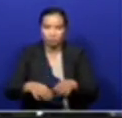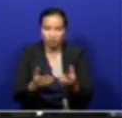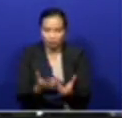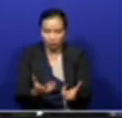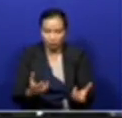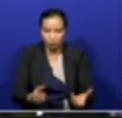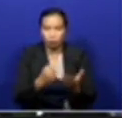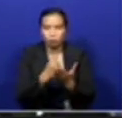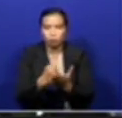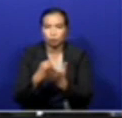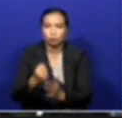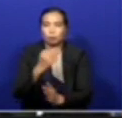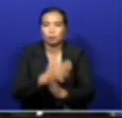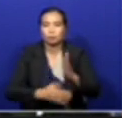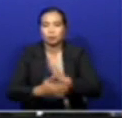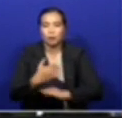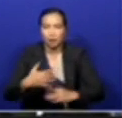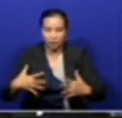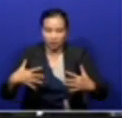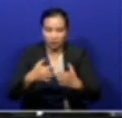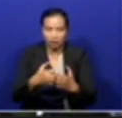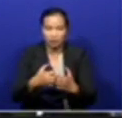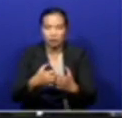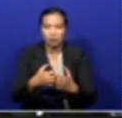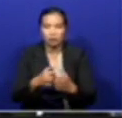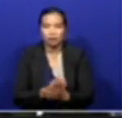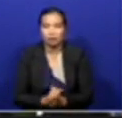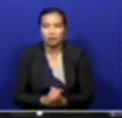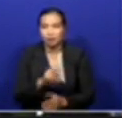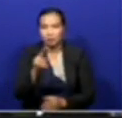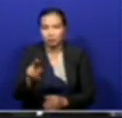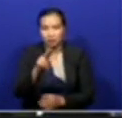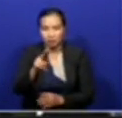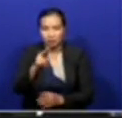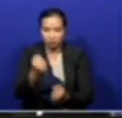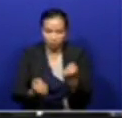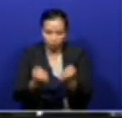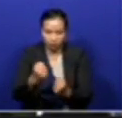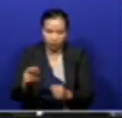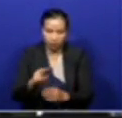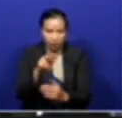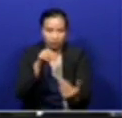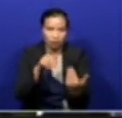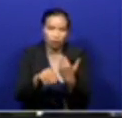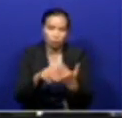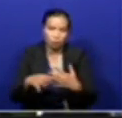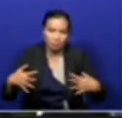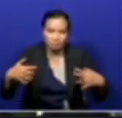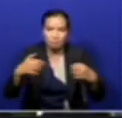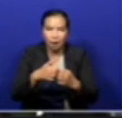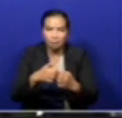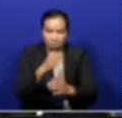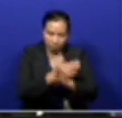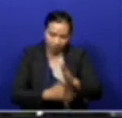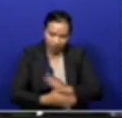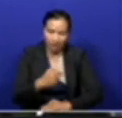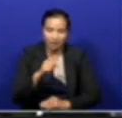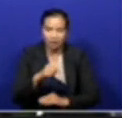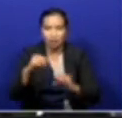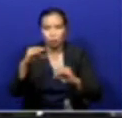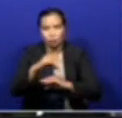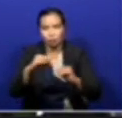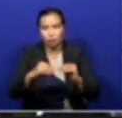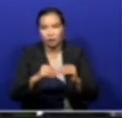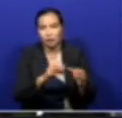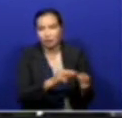หลือผู้พิการอันเนื่องมาจากการประสบภัยที่เกิดจากการใช้รถใช้ถนนท่านประธานที่เคารพคะ ที่ฉันถามว่าโครงการนี้เป็นโครงการ